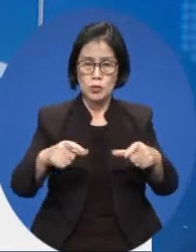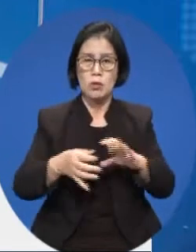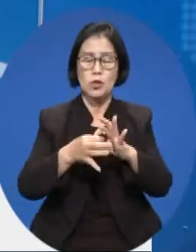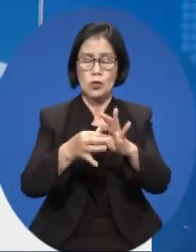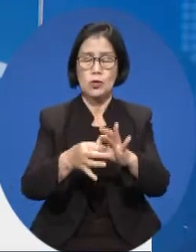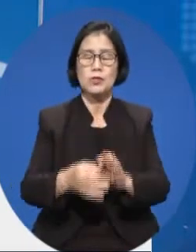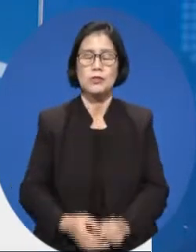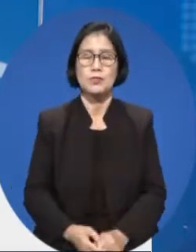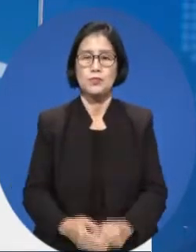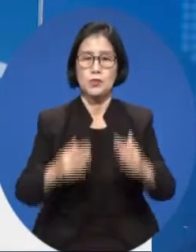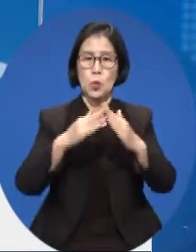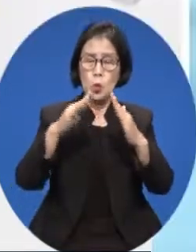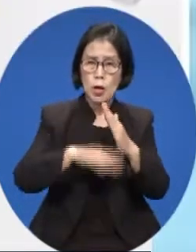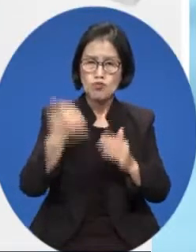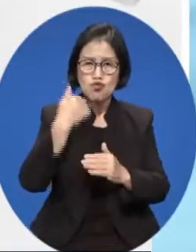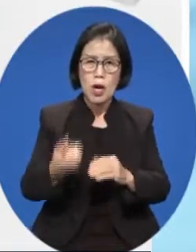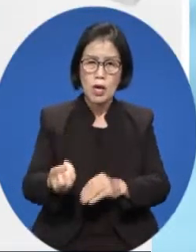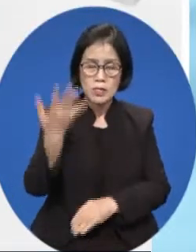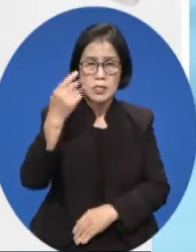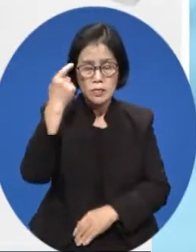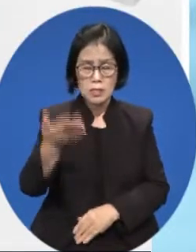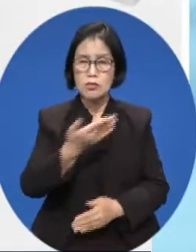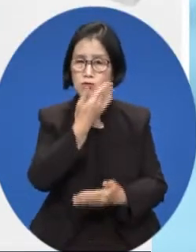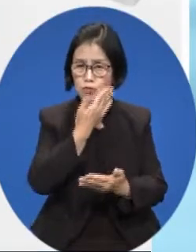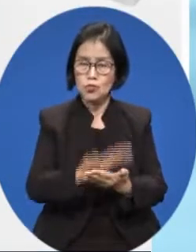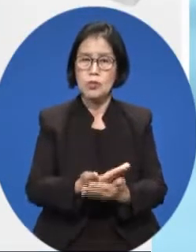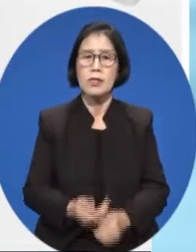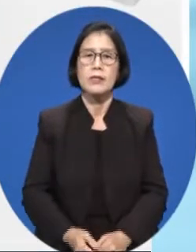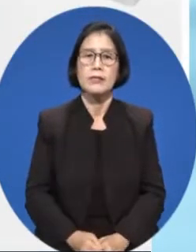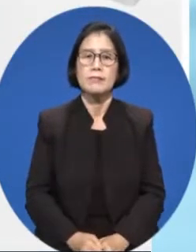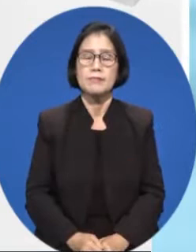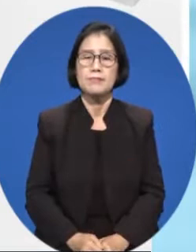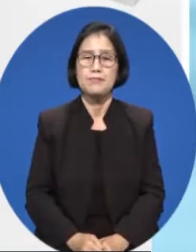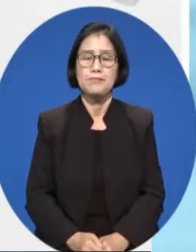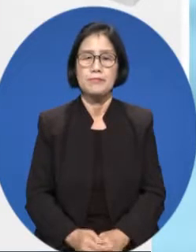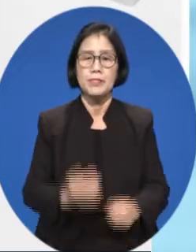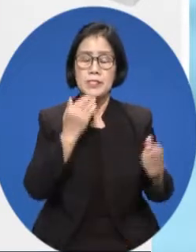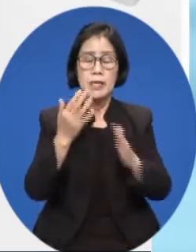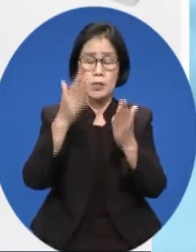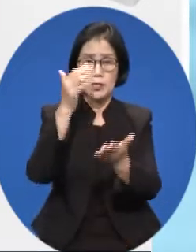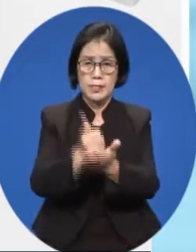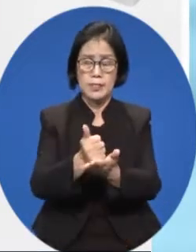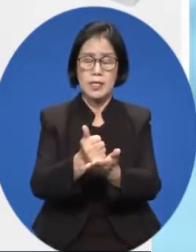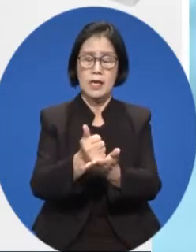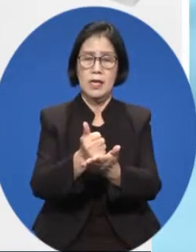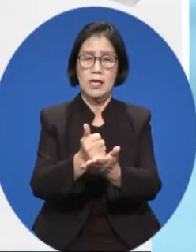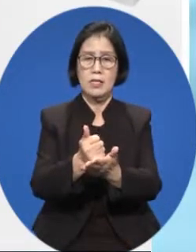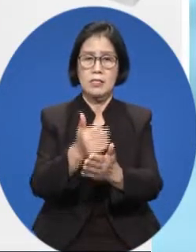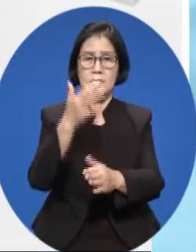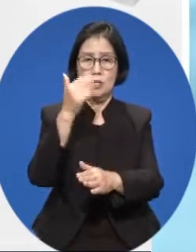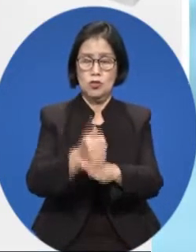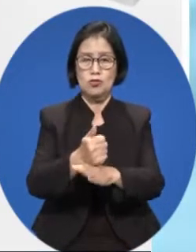때문에 호남을 누가 이기느냐 굉장히 중요하다 이렇게 발 것 같은데요 그래 이제 맨 이사가 결국은 그 대사로 를